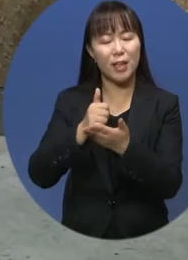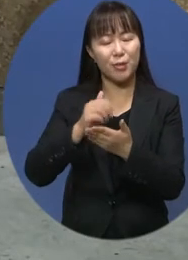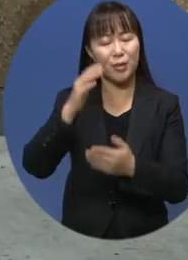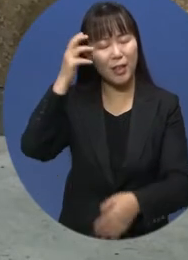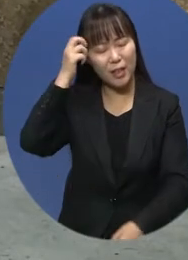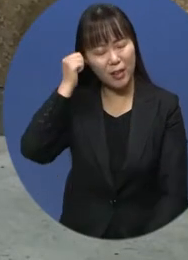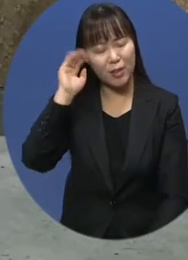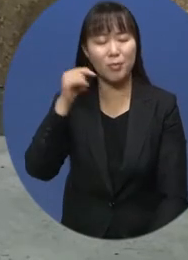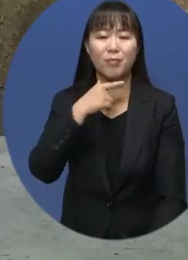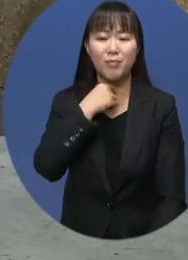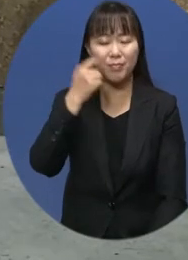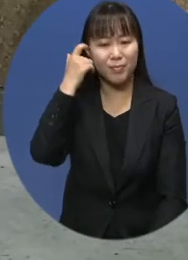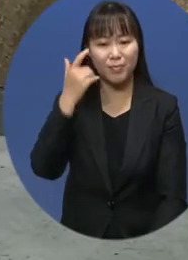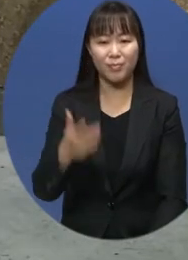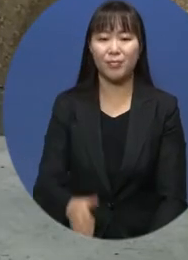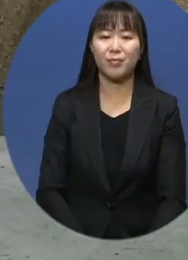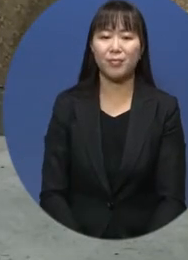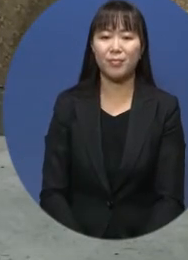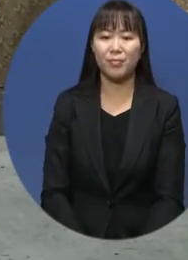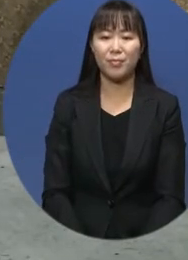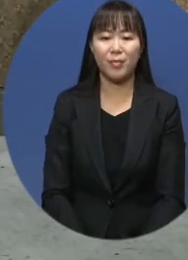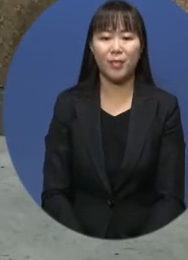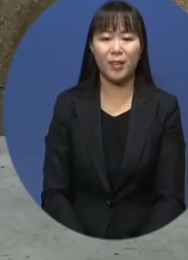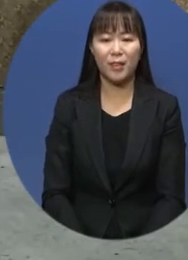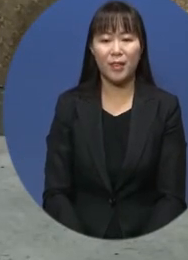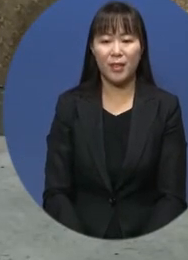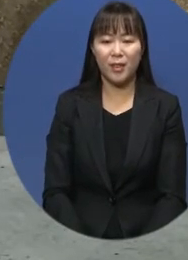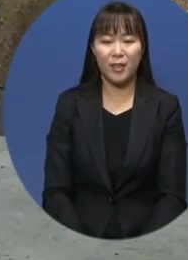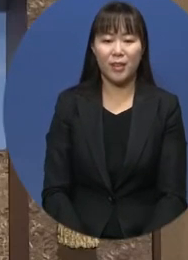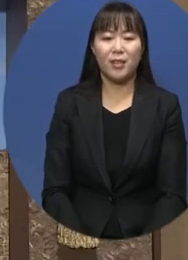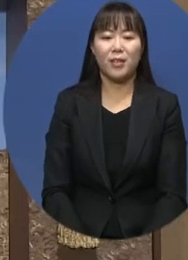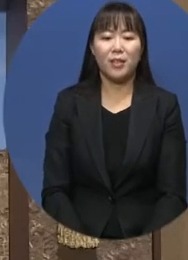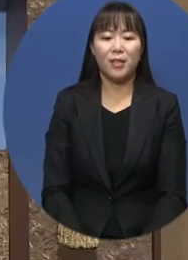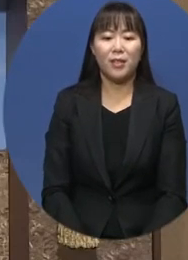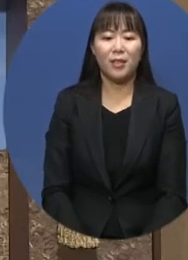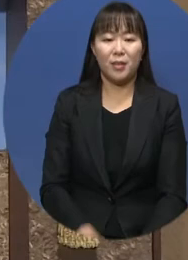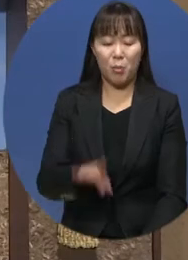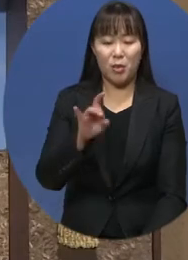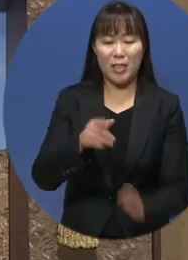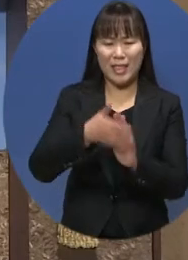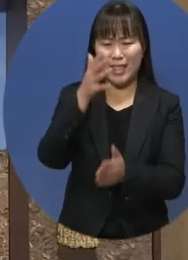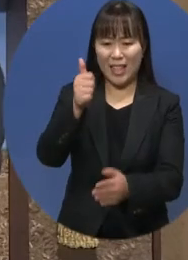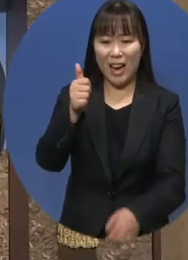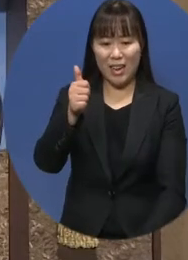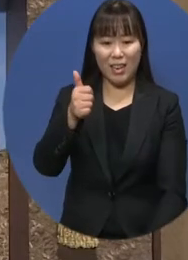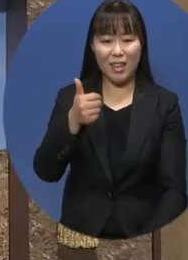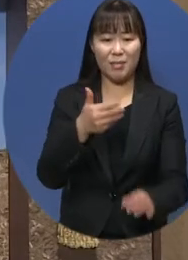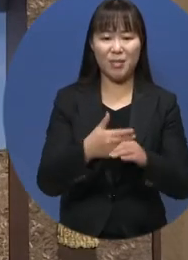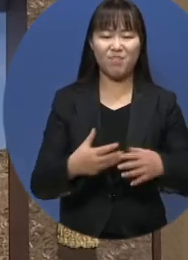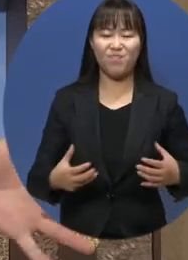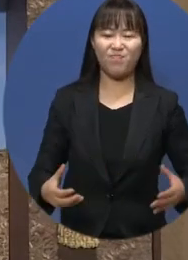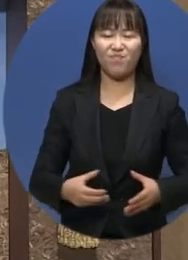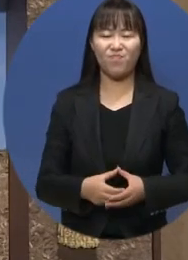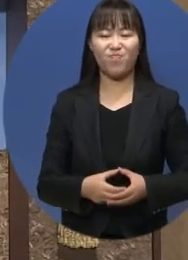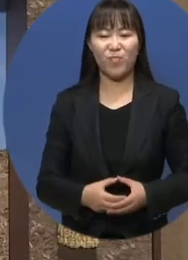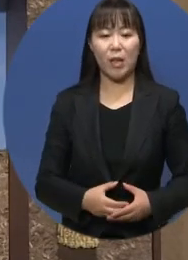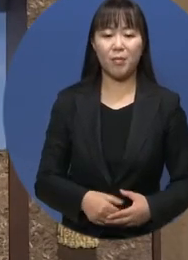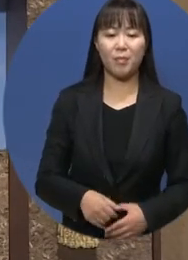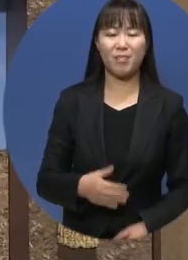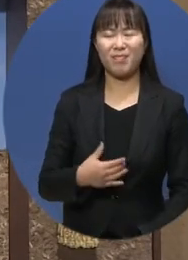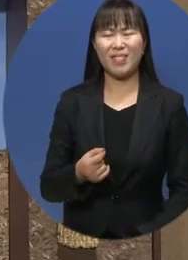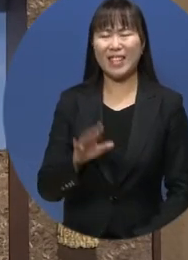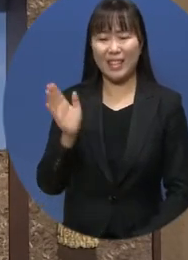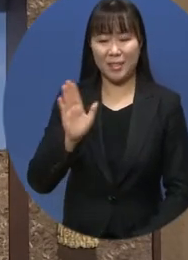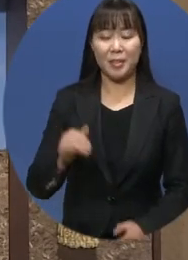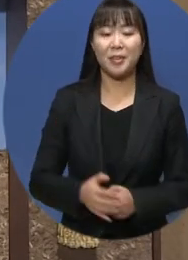기억이 이 되고 싶으신가요 1 따른 시작으로 면 벌교 좀 그렇게 무게 잡고 아조 그러고 실고